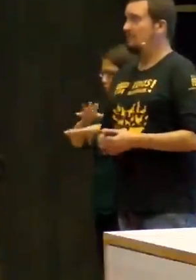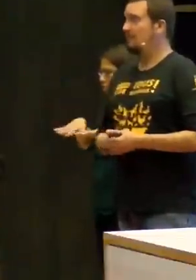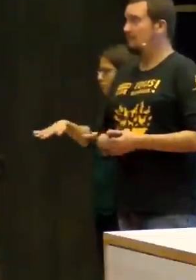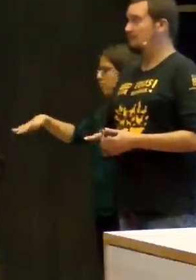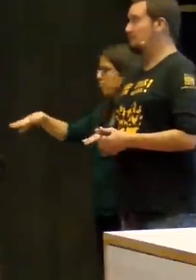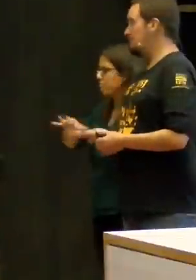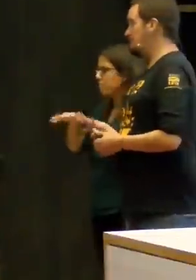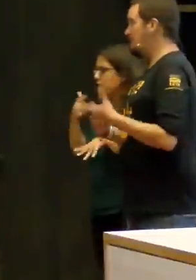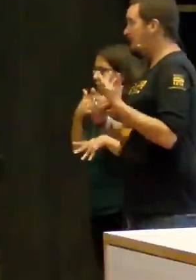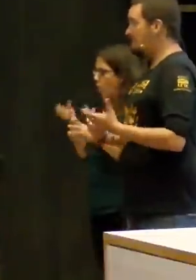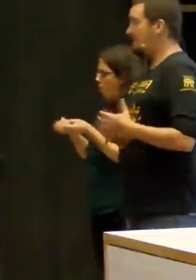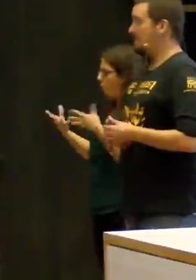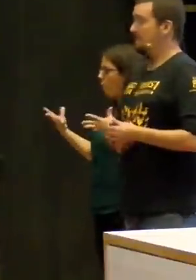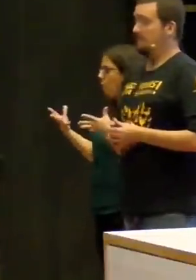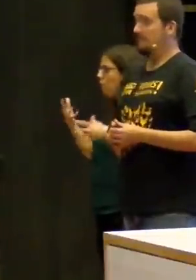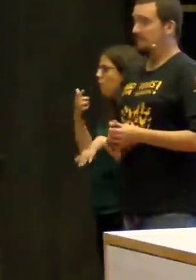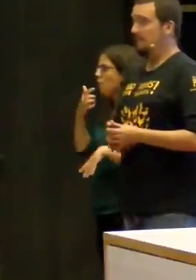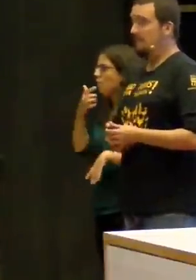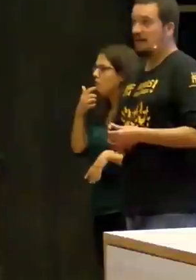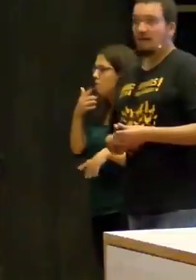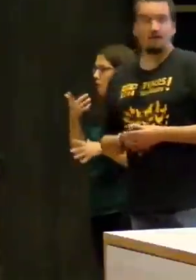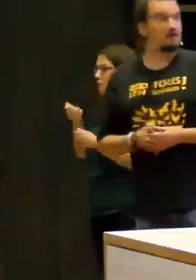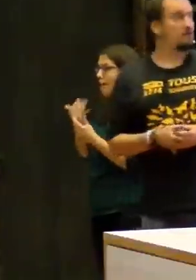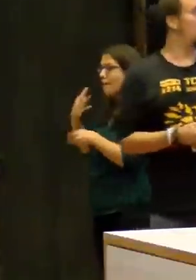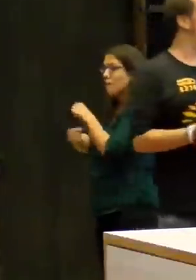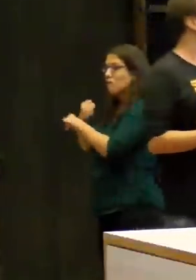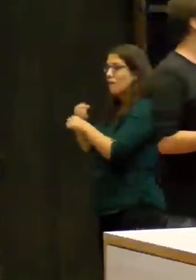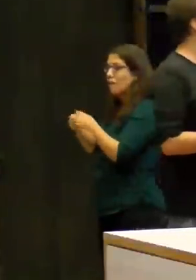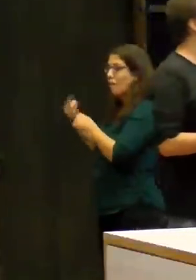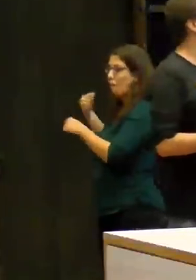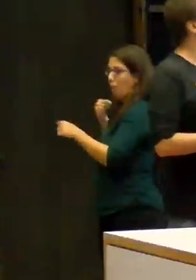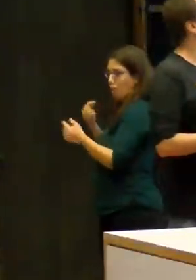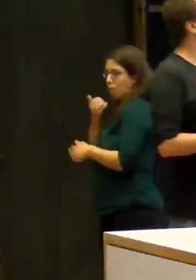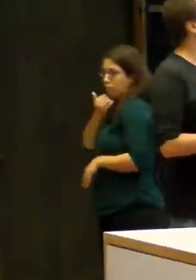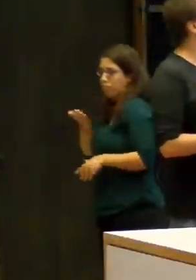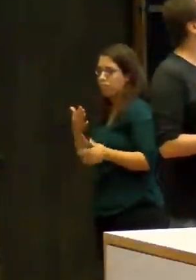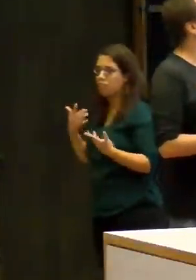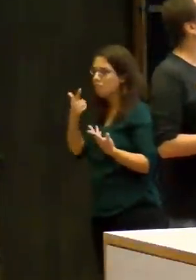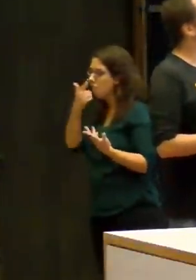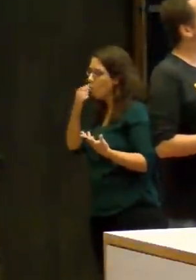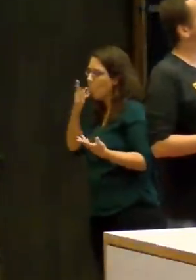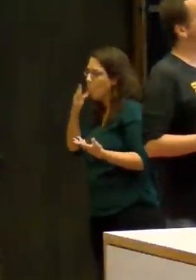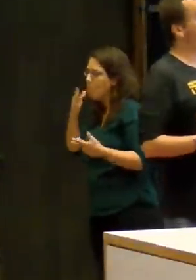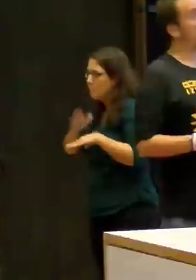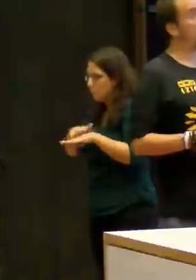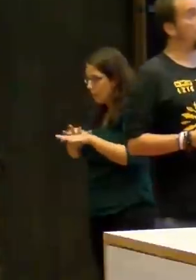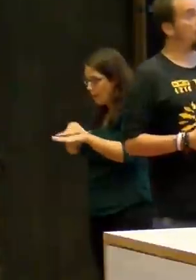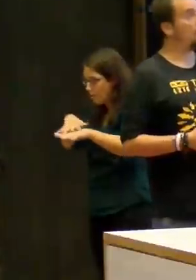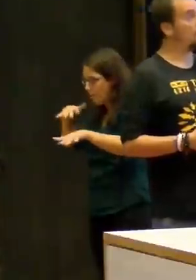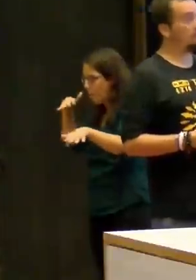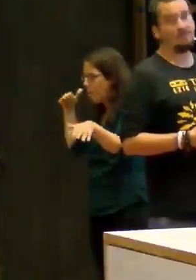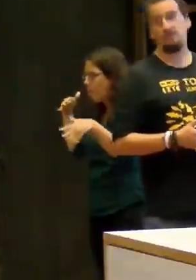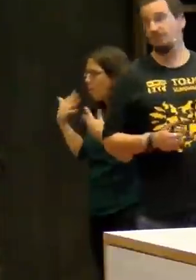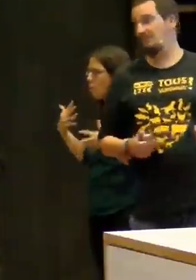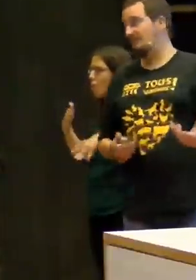qui sont vraiment très grosses, dont on ne faisait pas rêver il y a encore quelques années, sur le nombre de personnes qui étaient là. Et voilà, en fait,